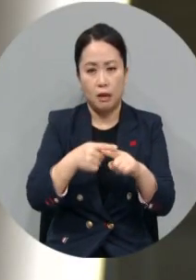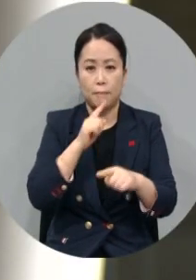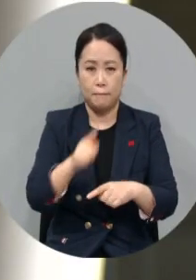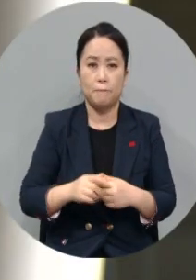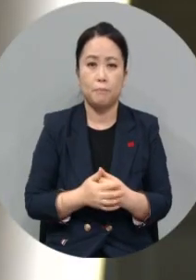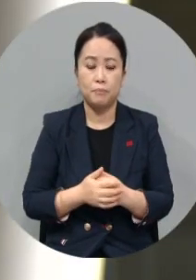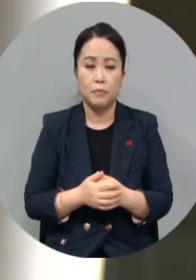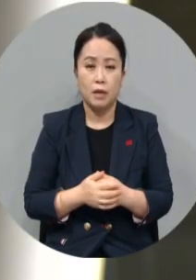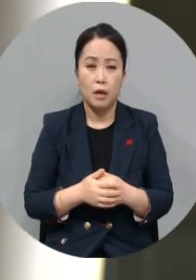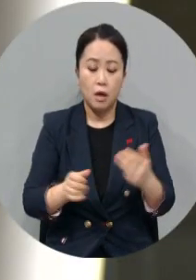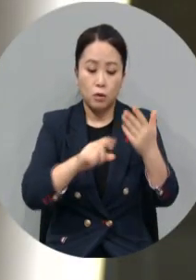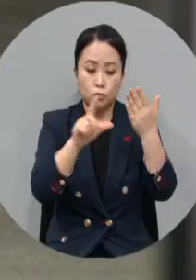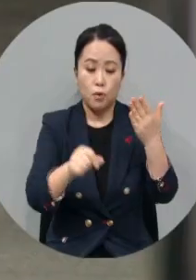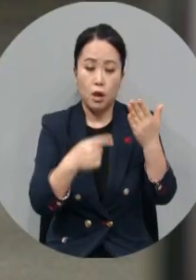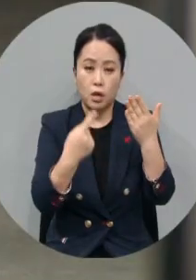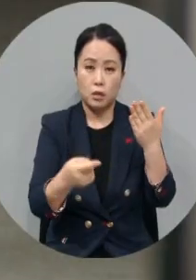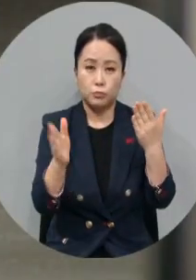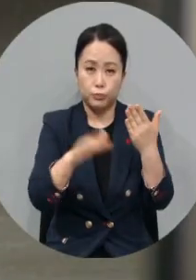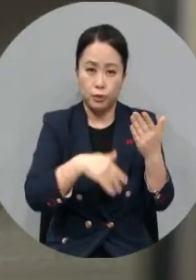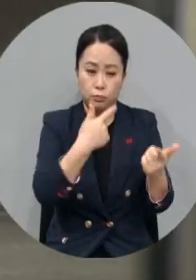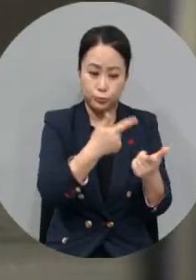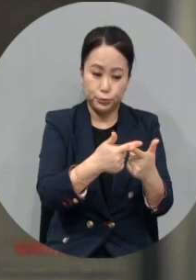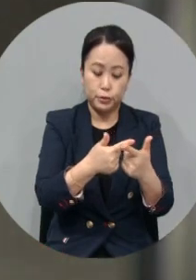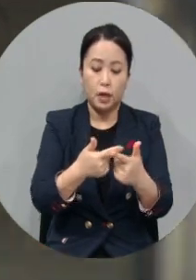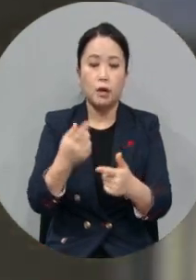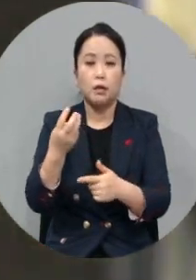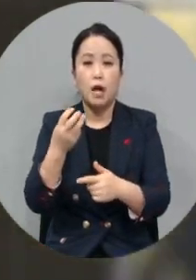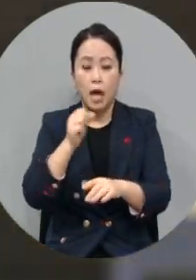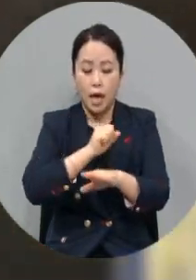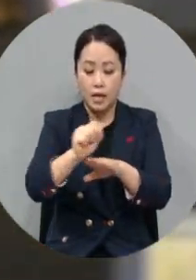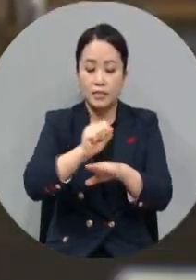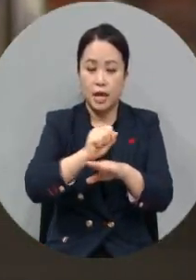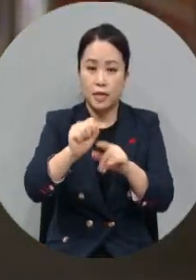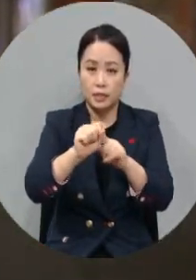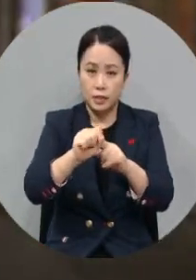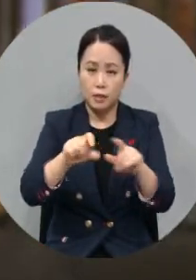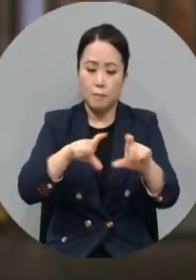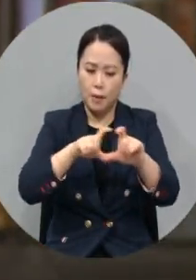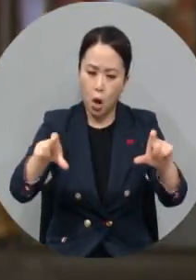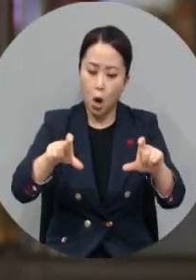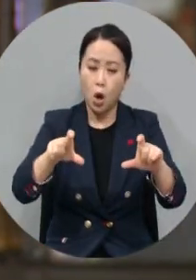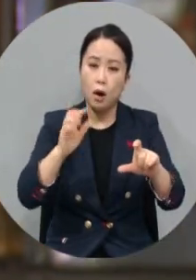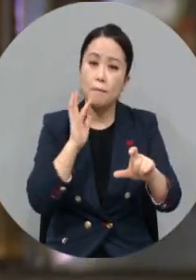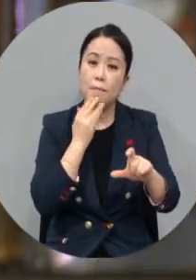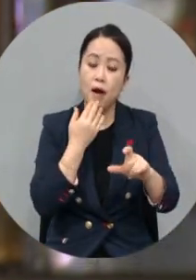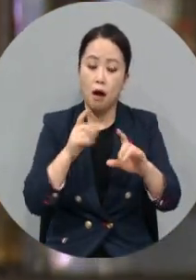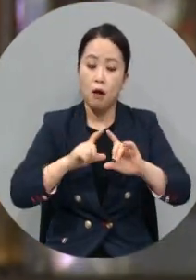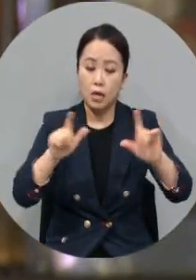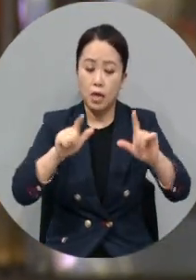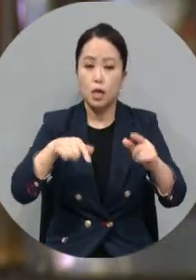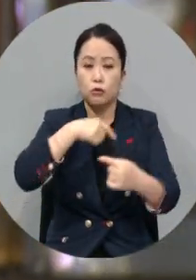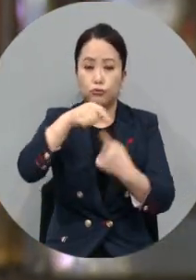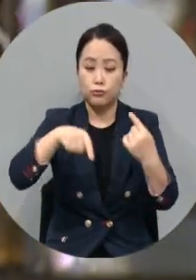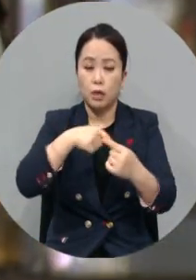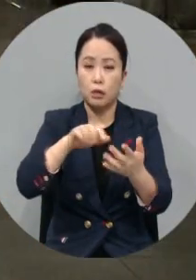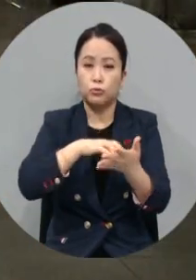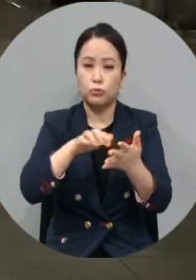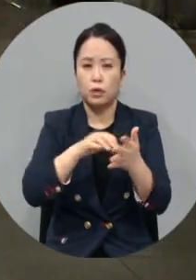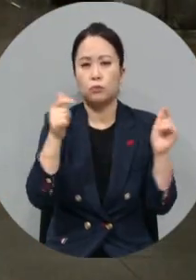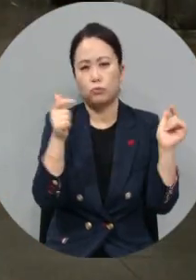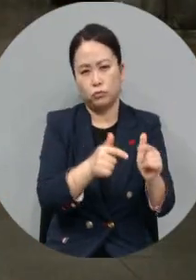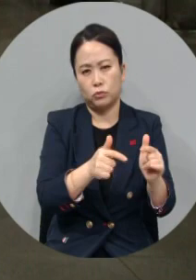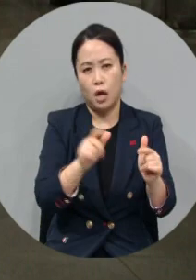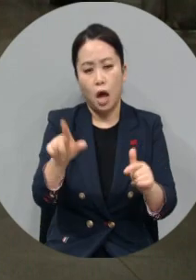다음 달 1일부터 부산 수서 SRT의 평일 운행 횟수가 줄어듭니다. 월요일부터 목요일까지 하루